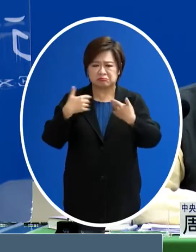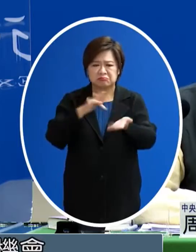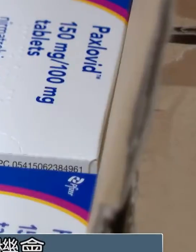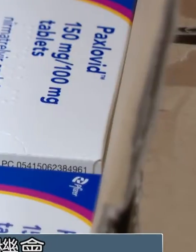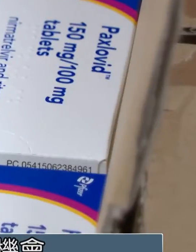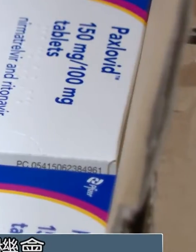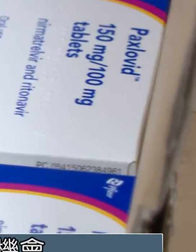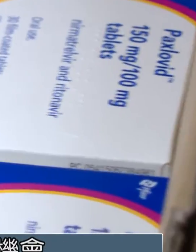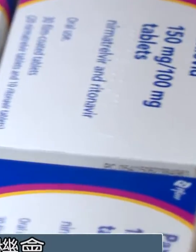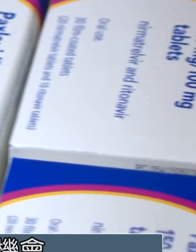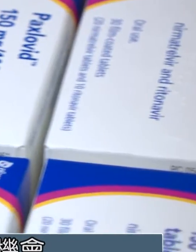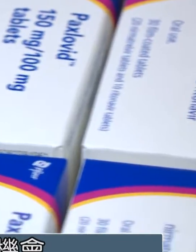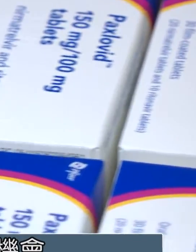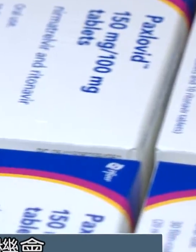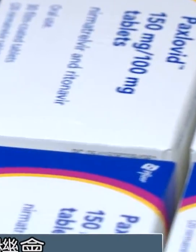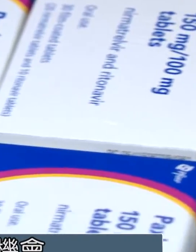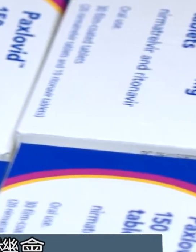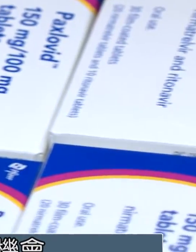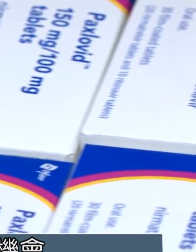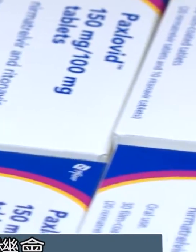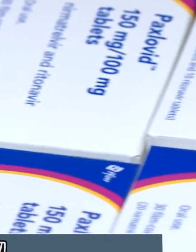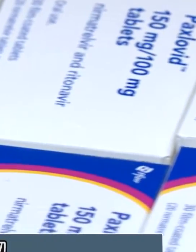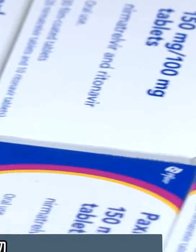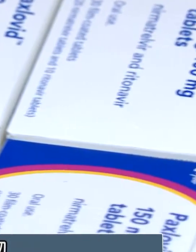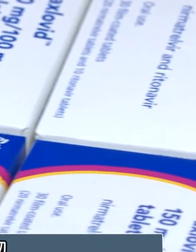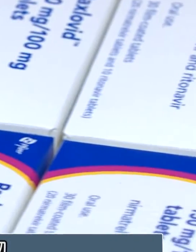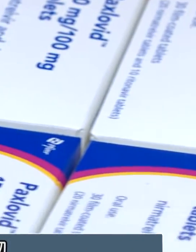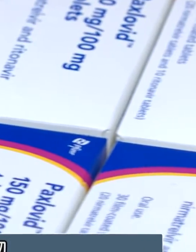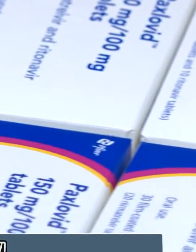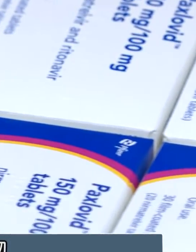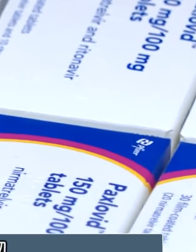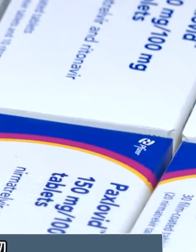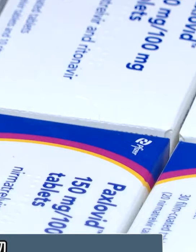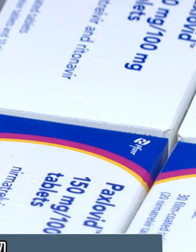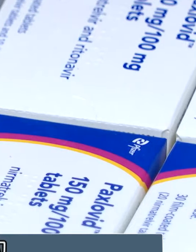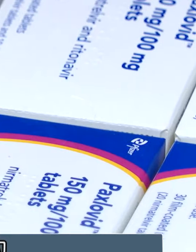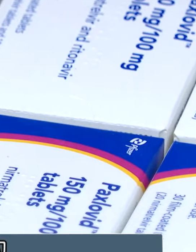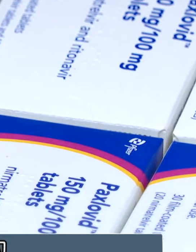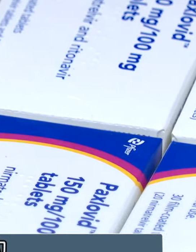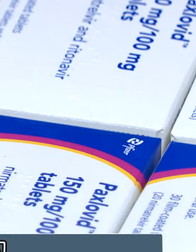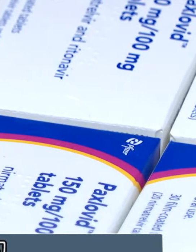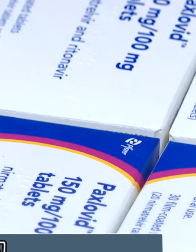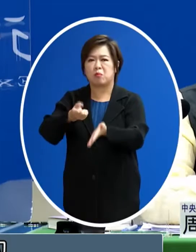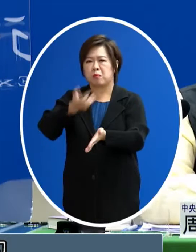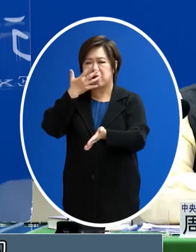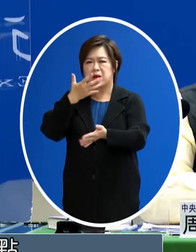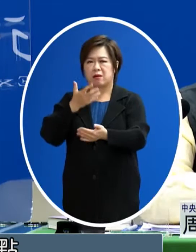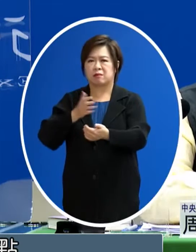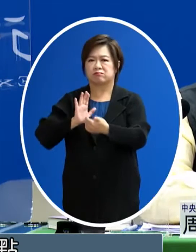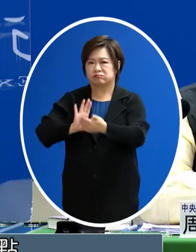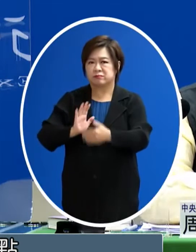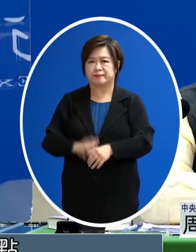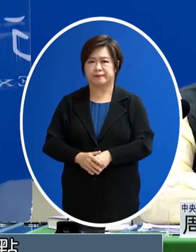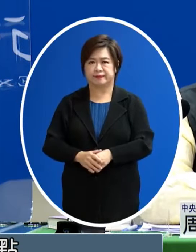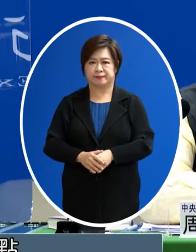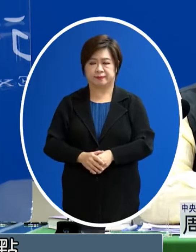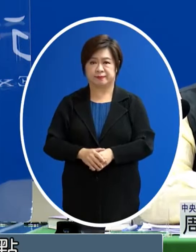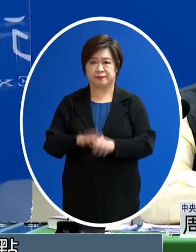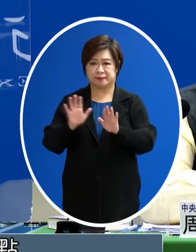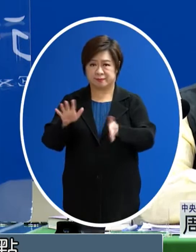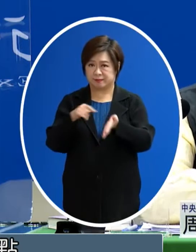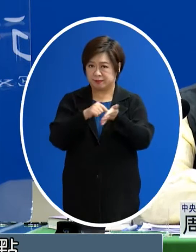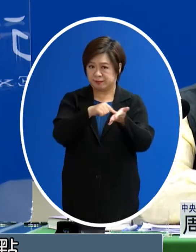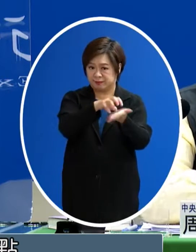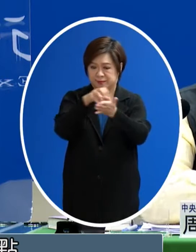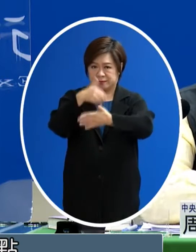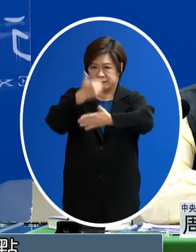物，所以中重症事实上很少会有机会会使用到口服抗病毒药物。那我们目前已经简化相关的一些领用流程，也